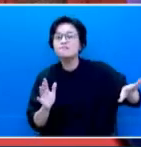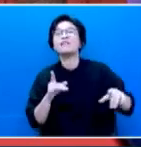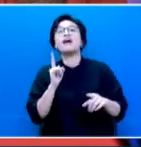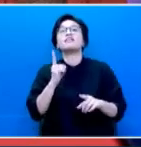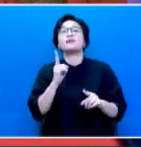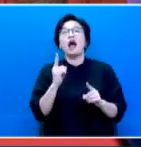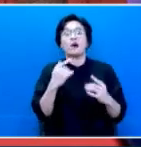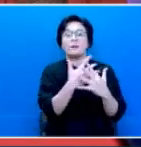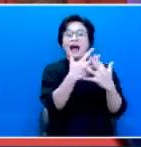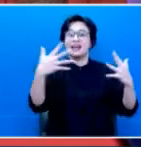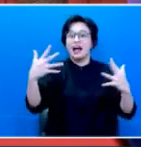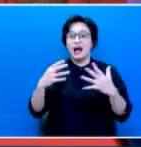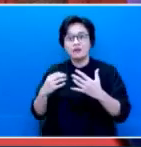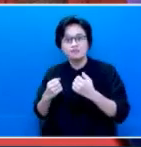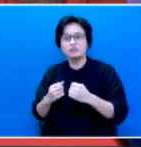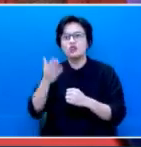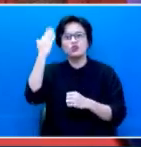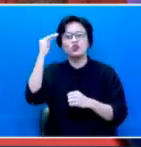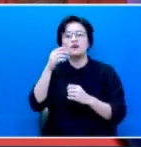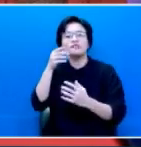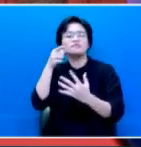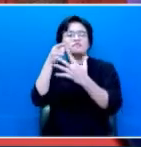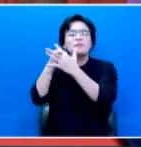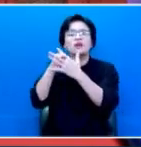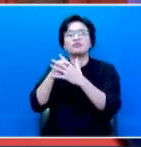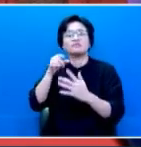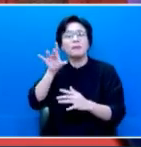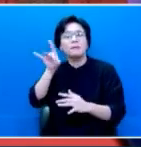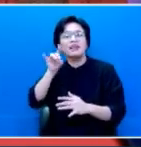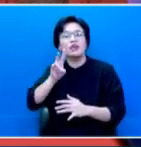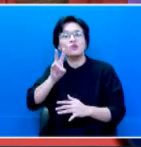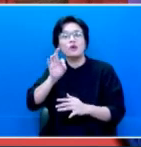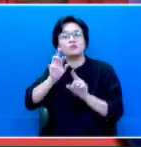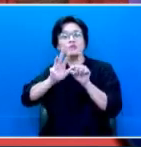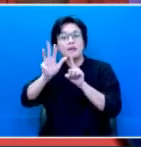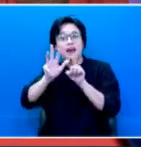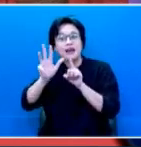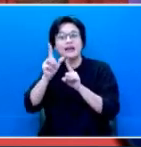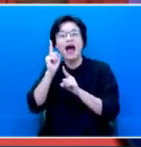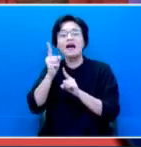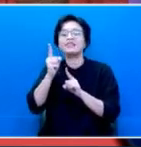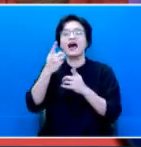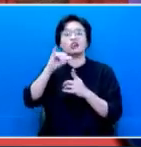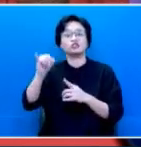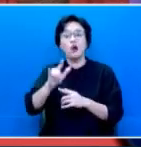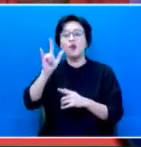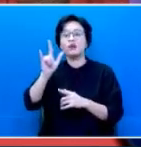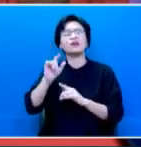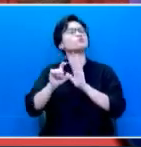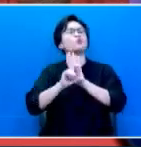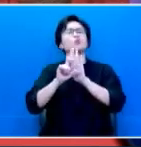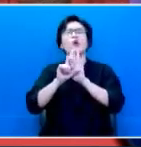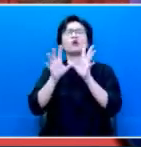dari sisi pemilih Jokowi 2019 itu kan ada sekitar 55% ya Katakanlah dikurangi 25% pemilih